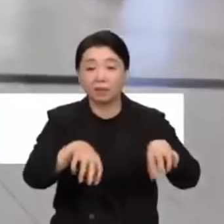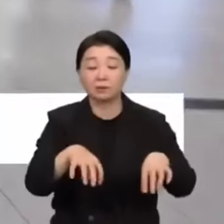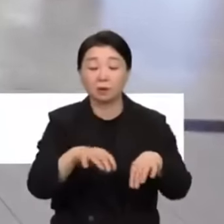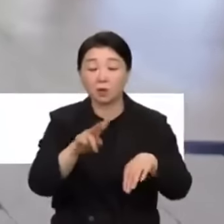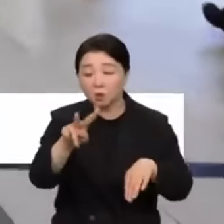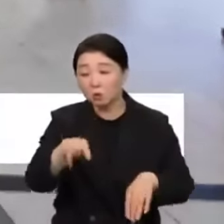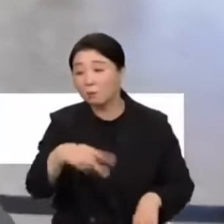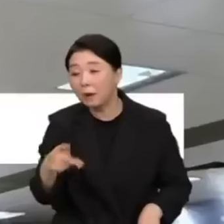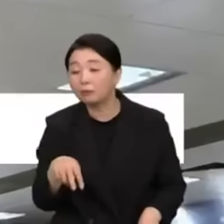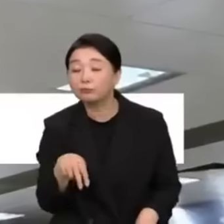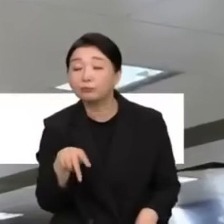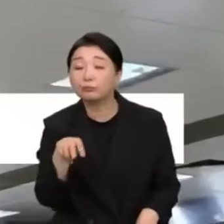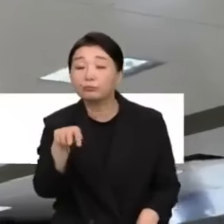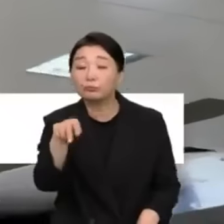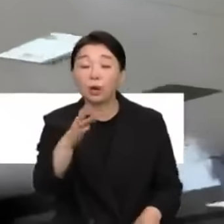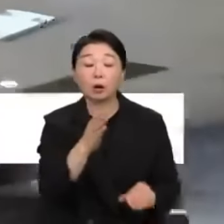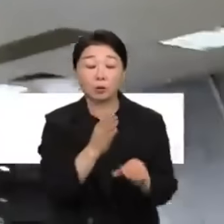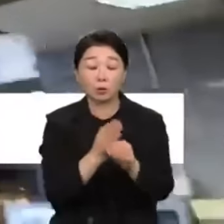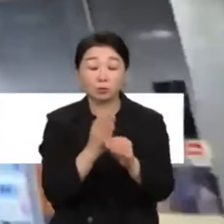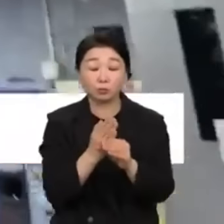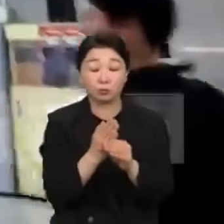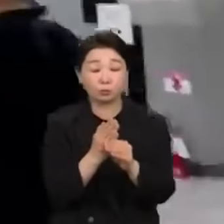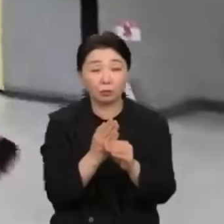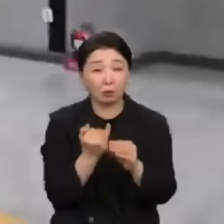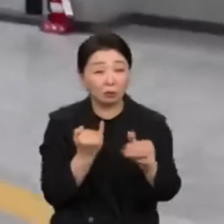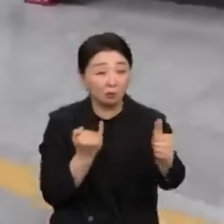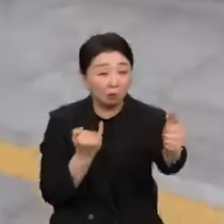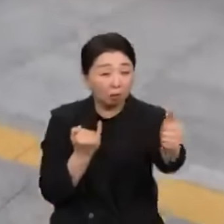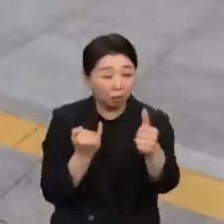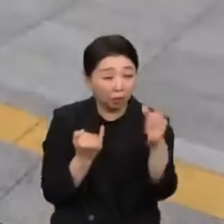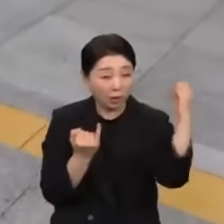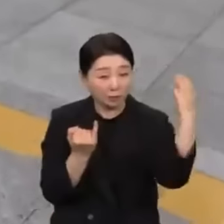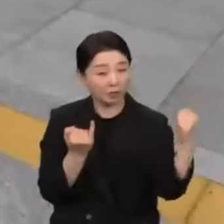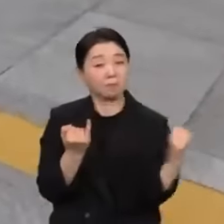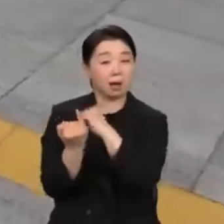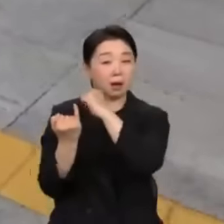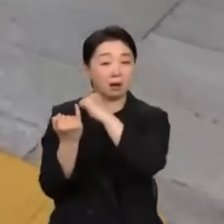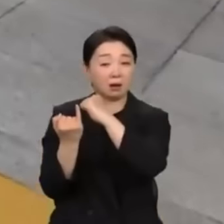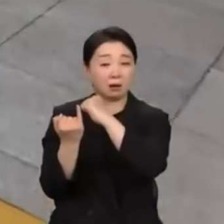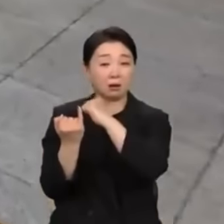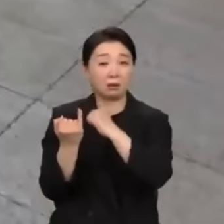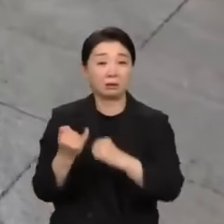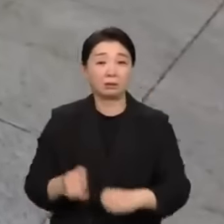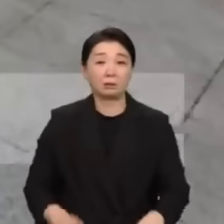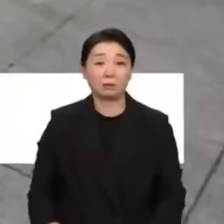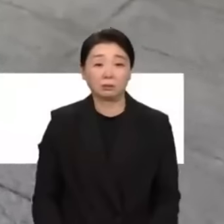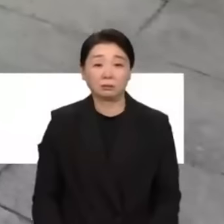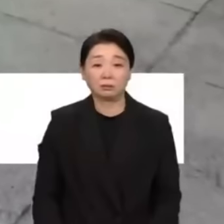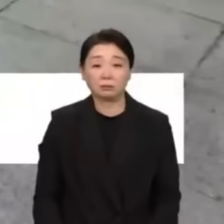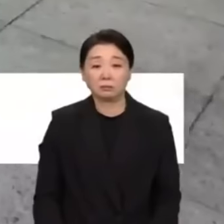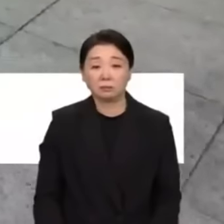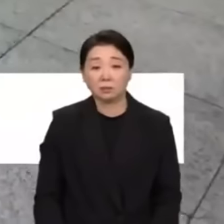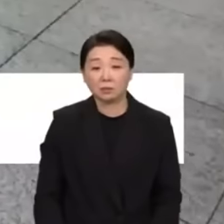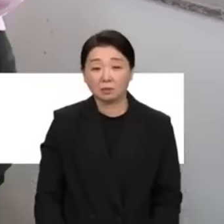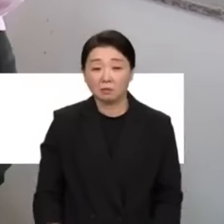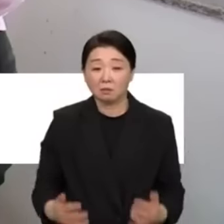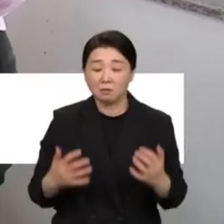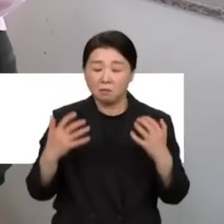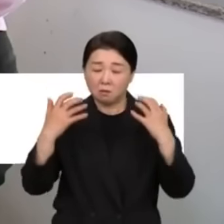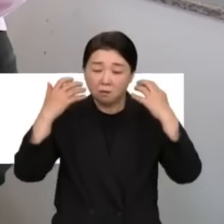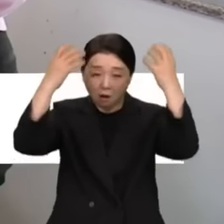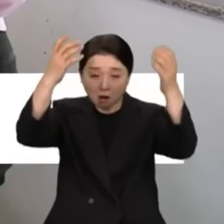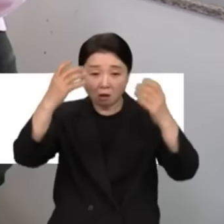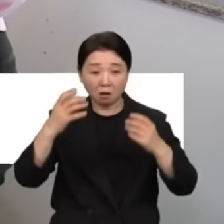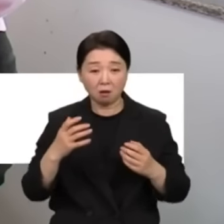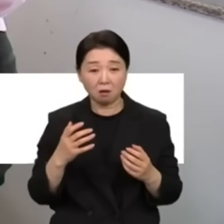타러 환승통로를 걷던 중 마주오던 남성이 갑자기 주먹을 휘둘렀습니다. 휘어질 때 크고 다시는 남자